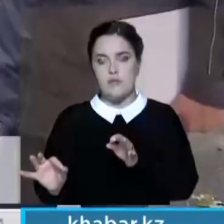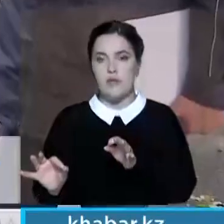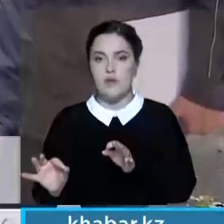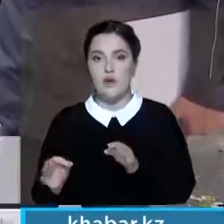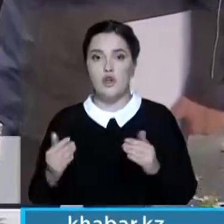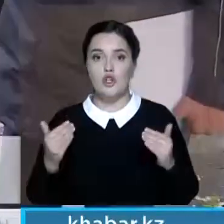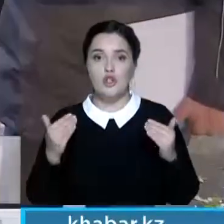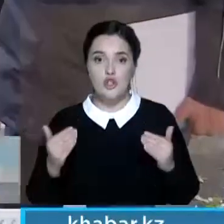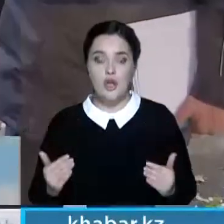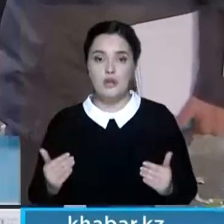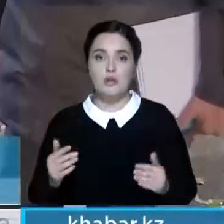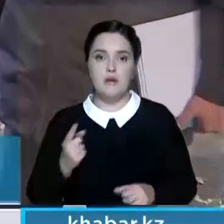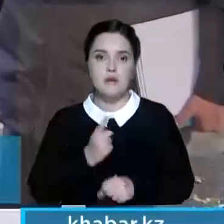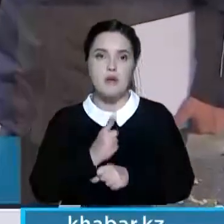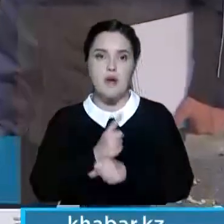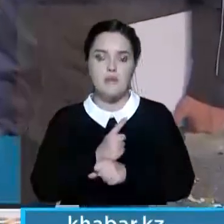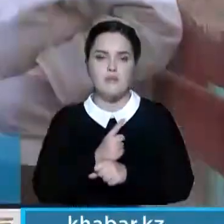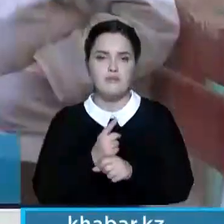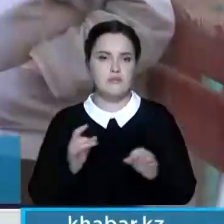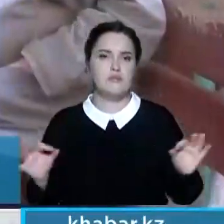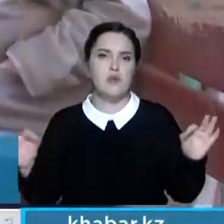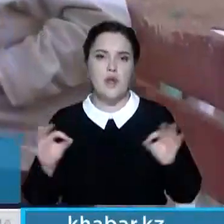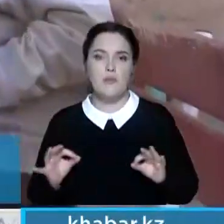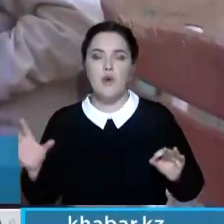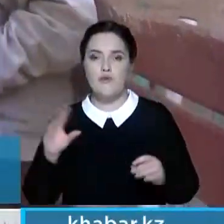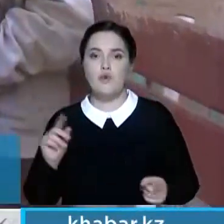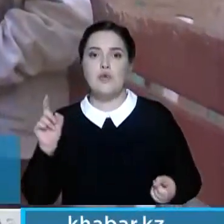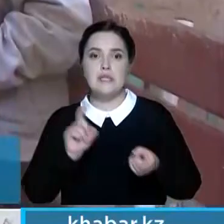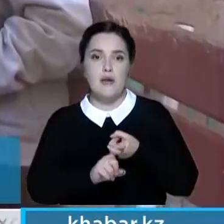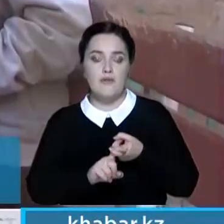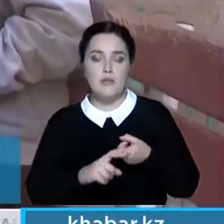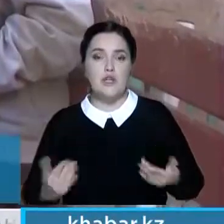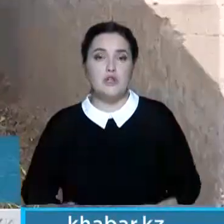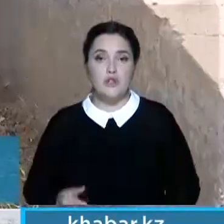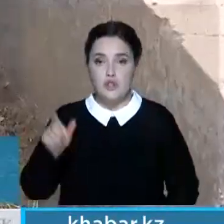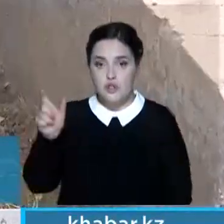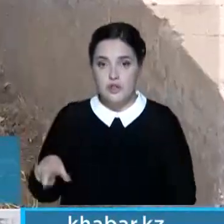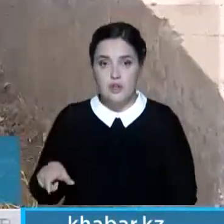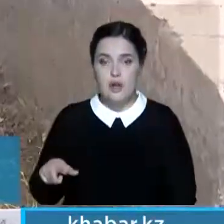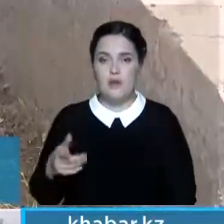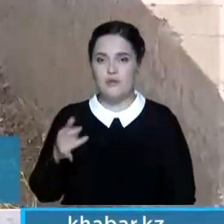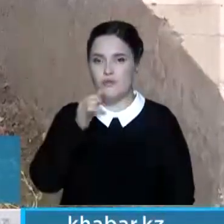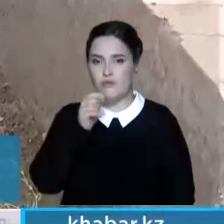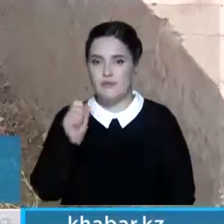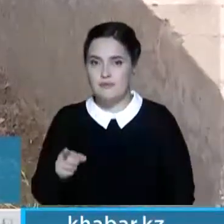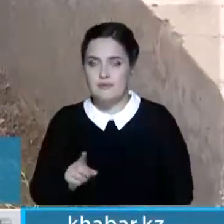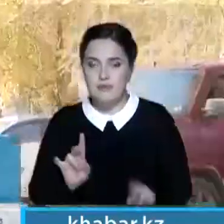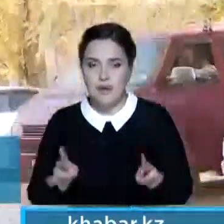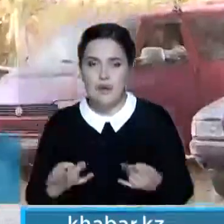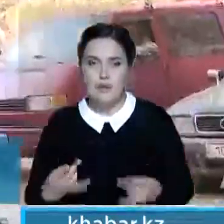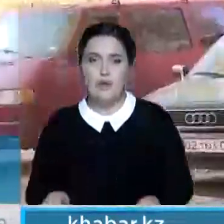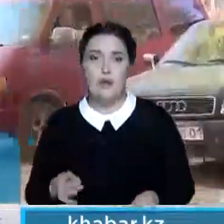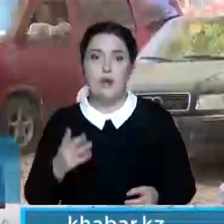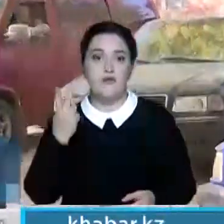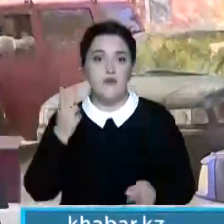А сейчас пожарники запрещают ни в коем случае. Все зависимо от жителей, понимаете? Вот окурки, чтобы не бросали. Есть два